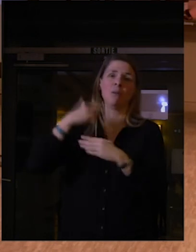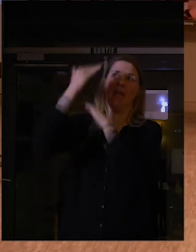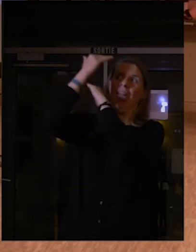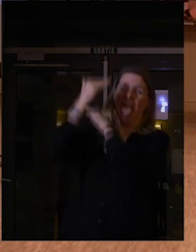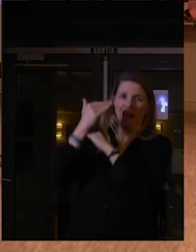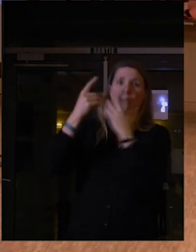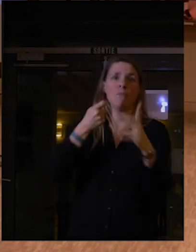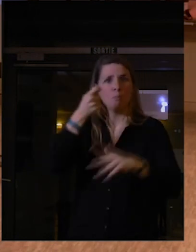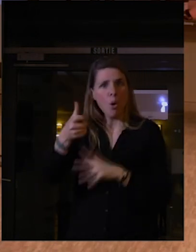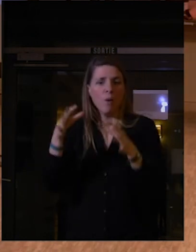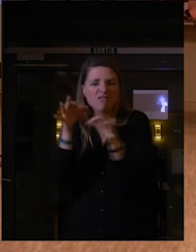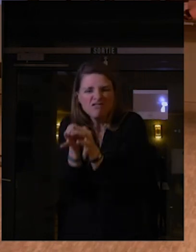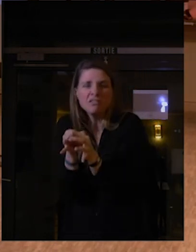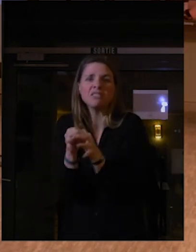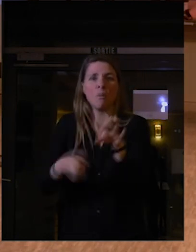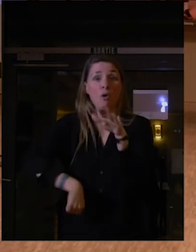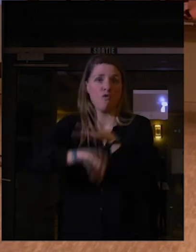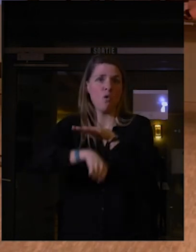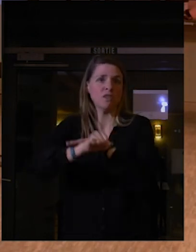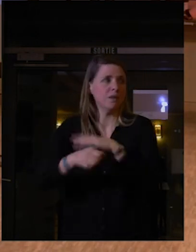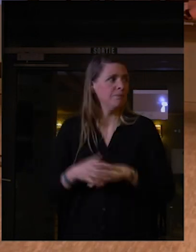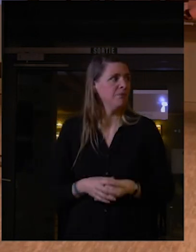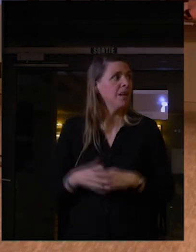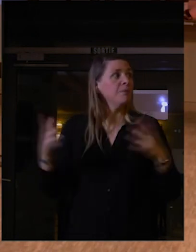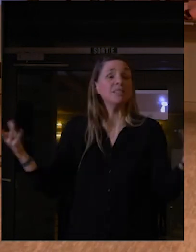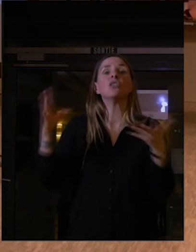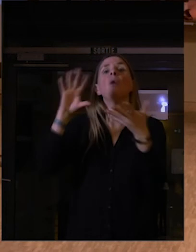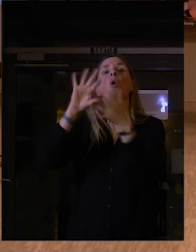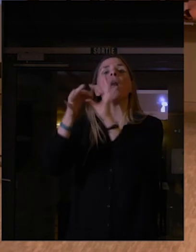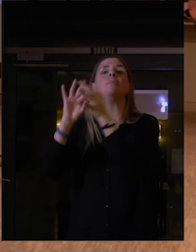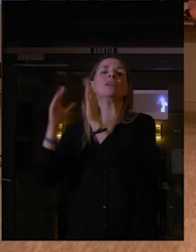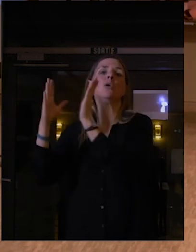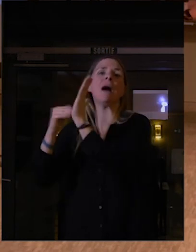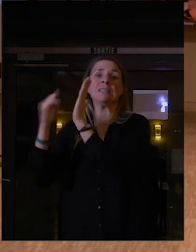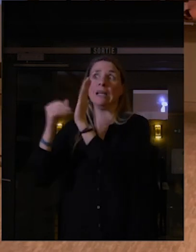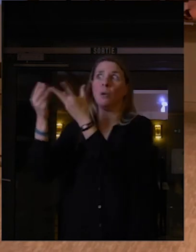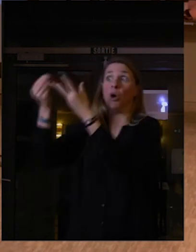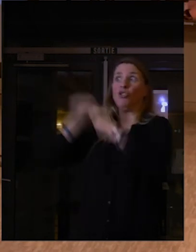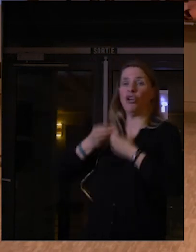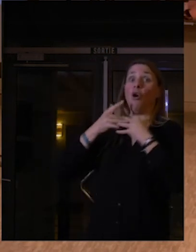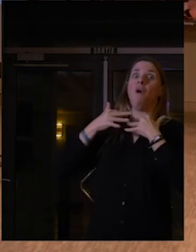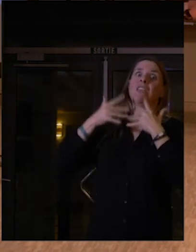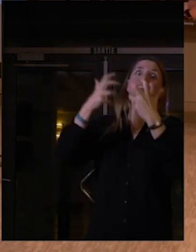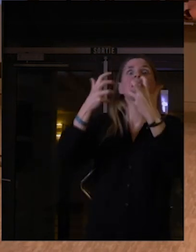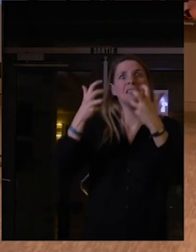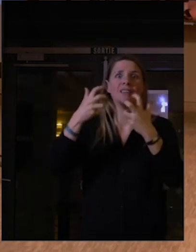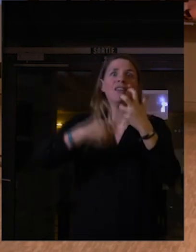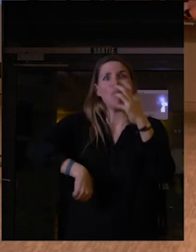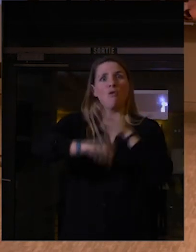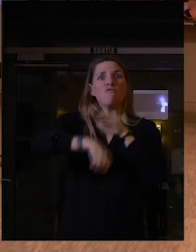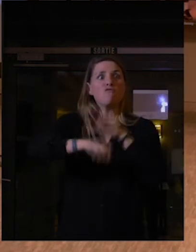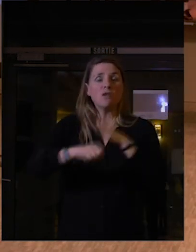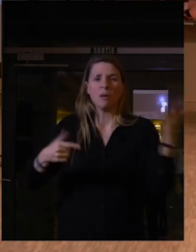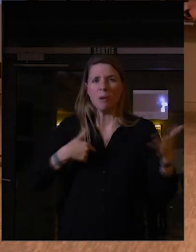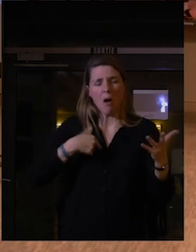très très peu nombreuses à jouer au foot, hein. Bon, moi, c'est l'Olympique de Marseille qui m'a donné envie de jouer au foot. Et moi, vous voyez, je voudrais vous encourager. J'ai